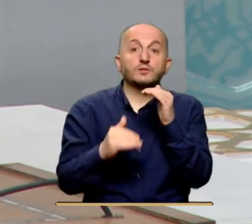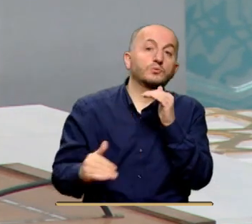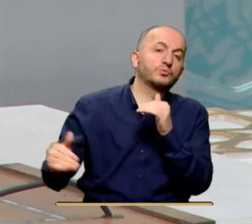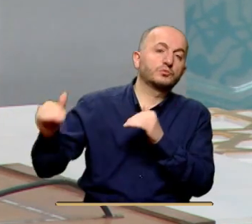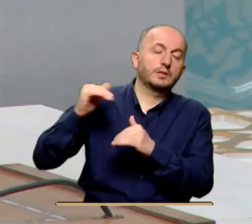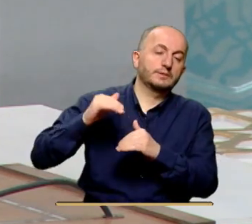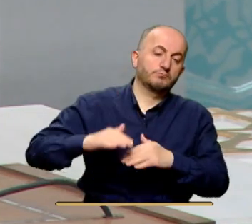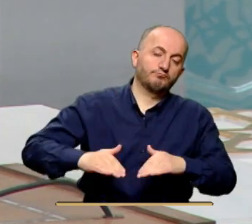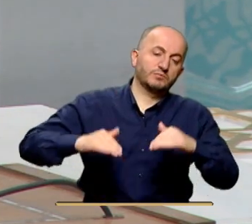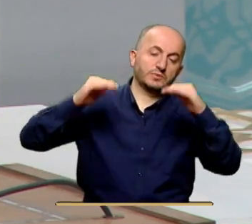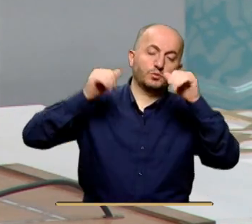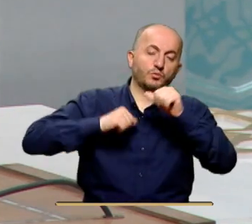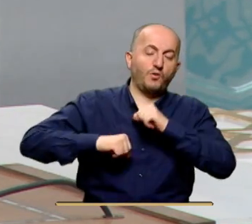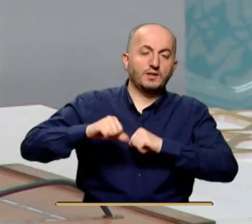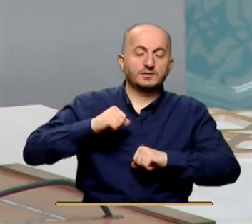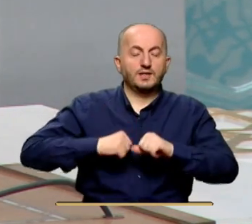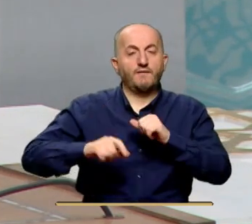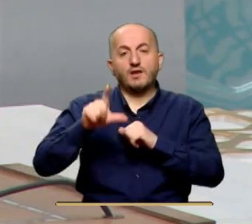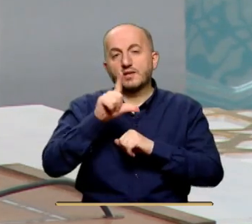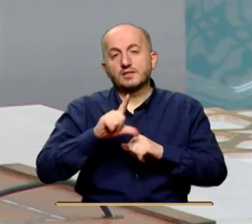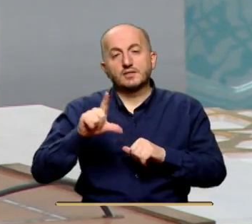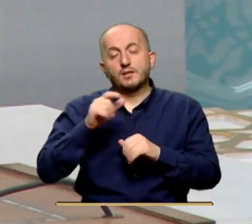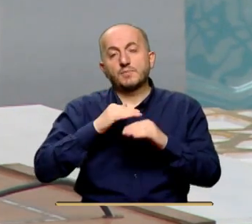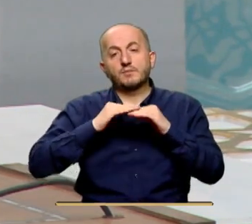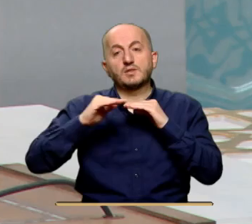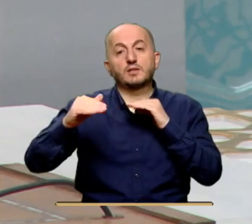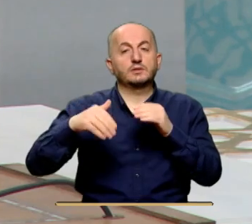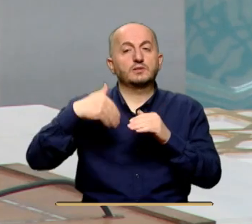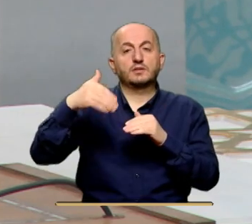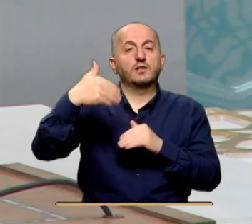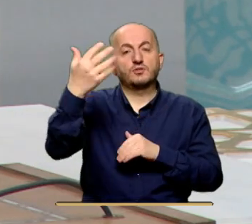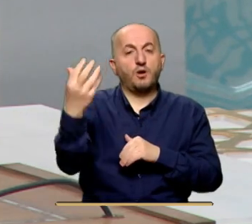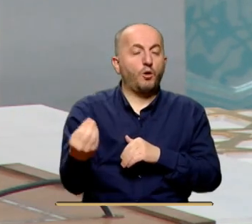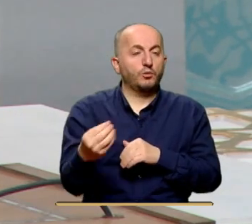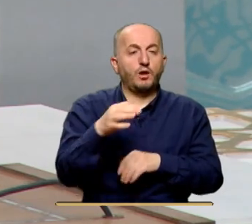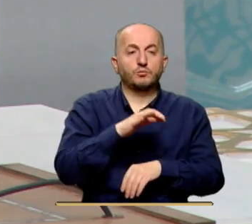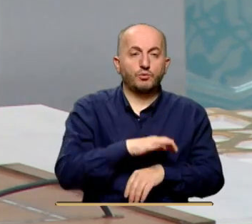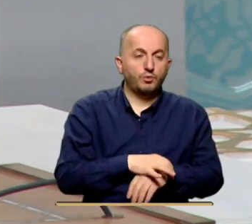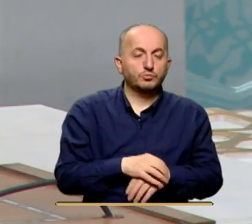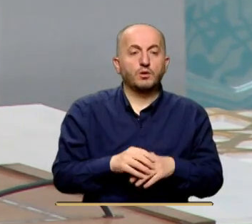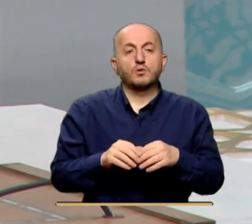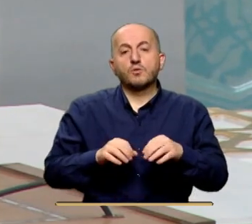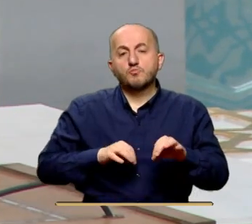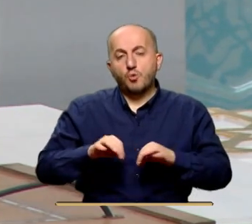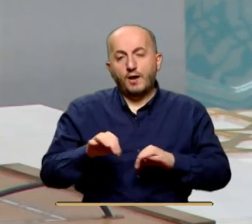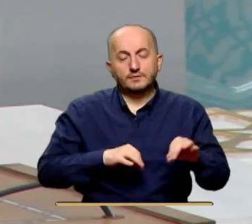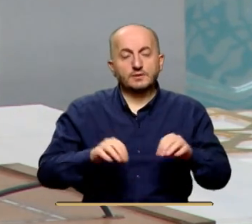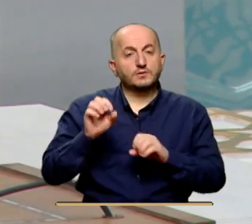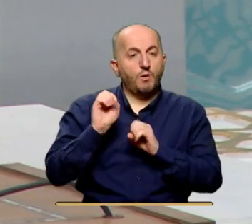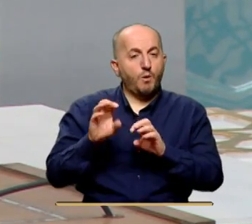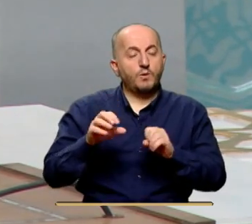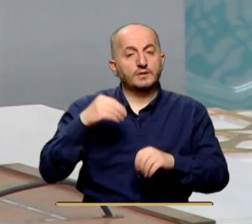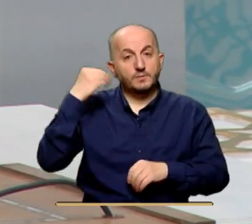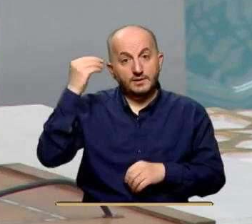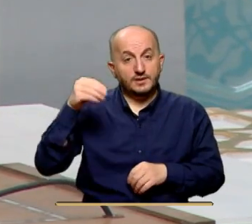yetişmiş üniversiteli ve liseli bir milletin geleceği olan doktoru, mühendisi, öğretmeni,